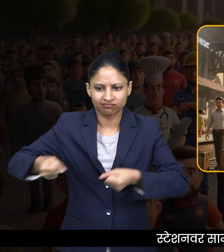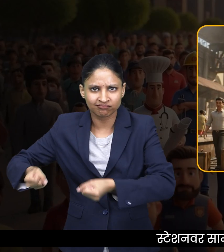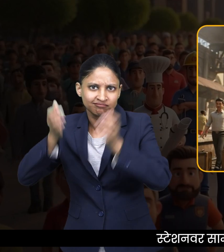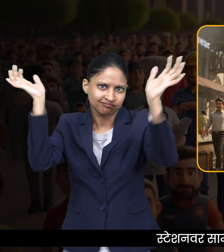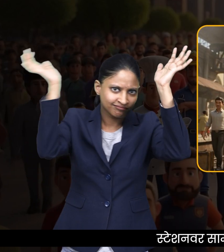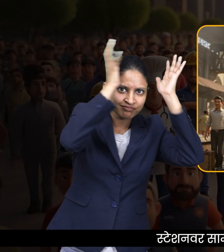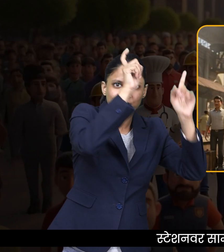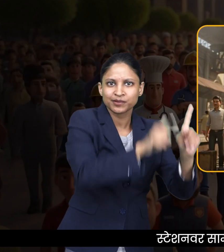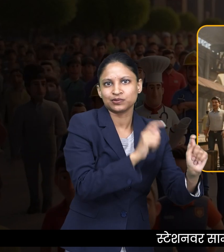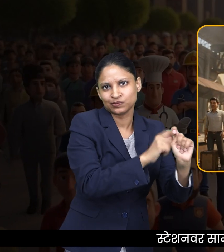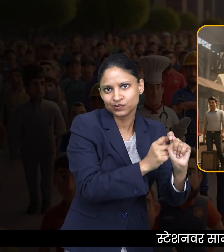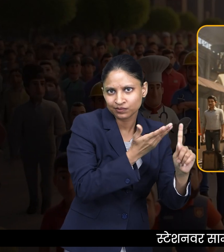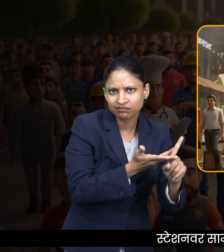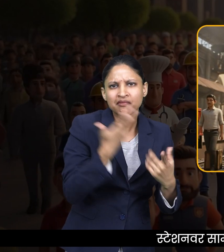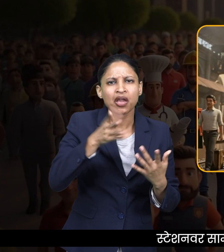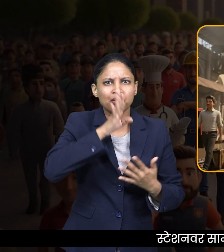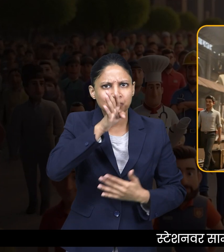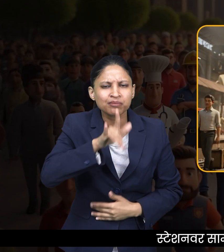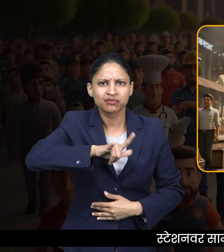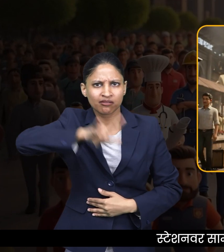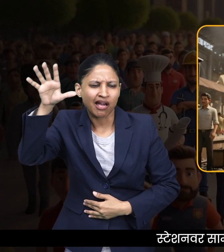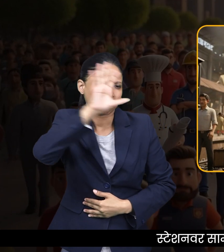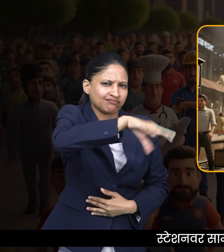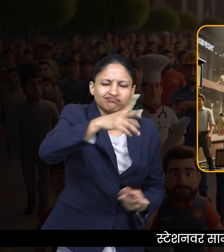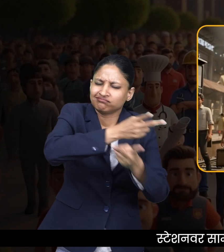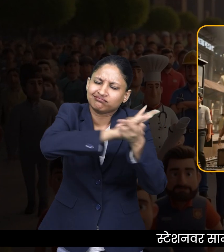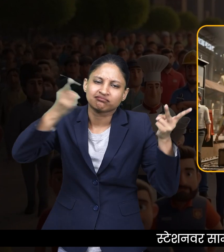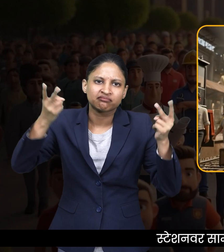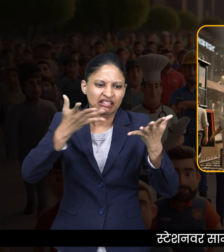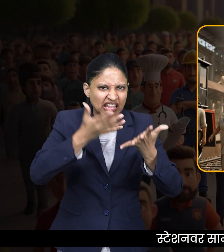स्टेशनवर सामान वाहून नेणारा पोर्टर.